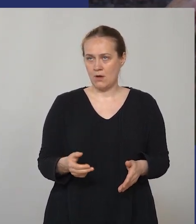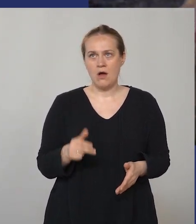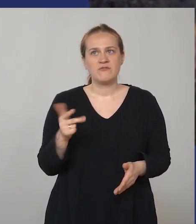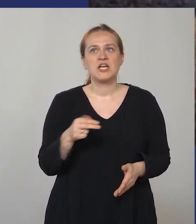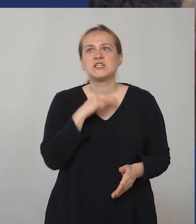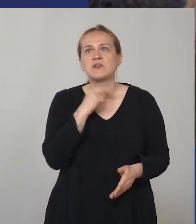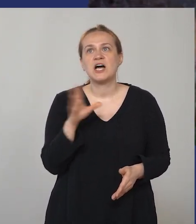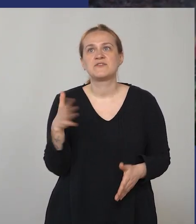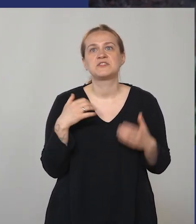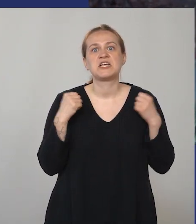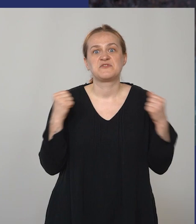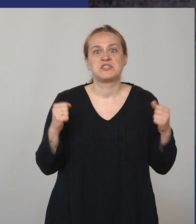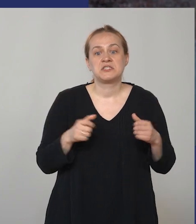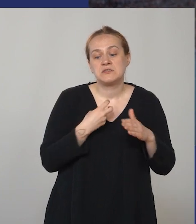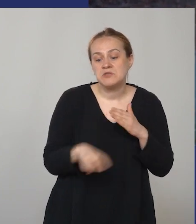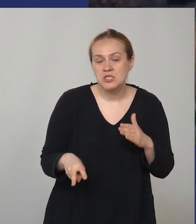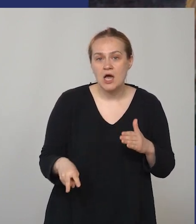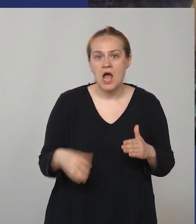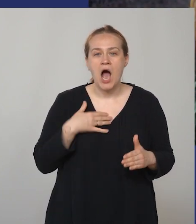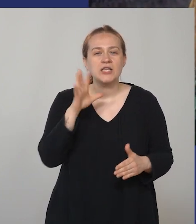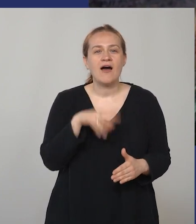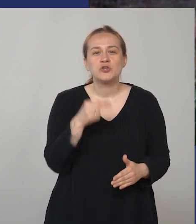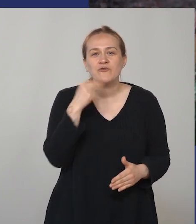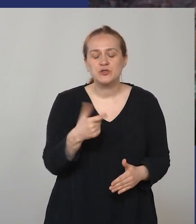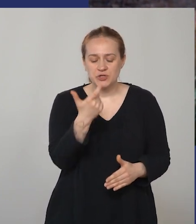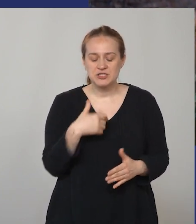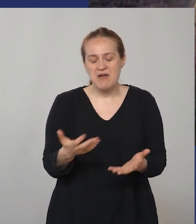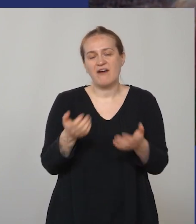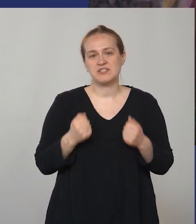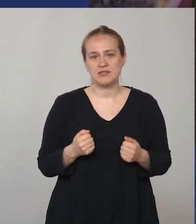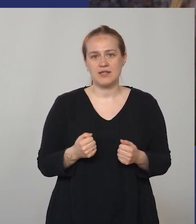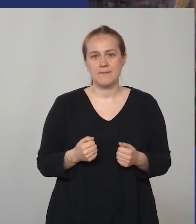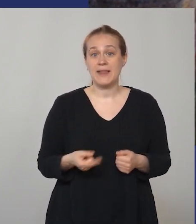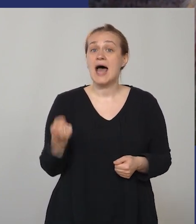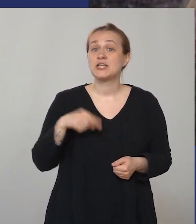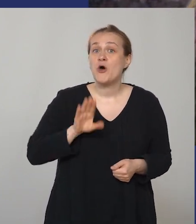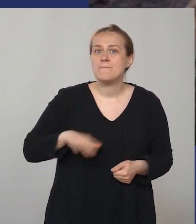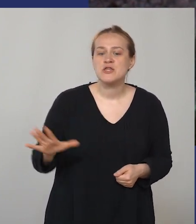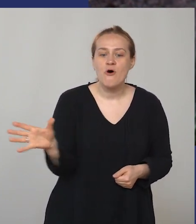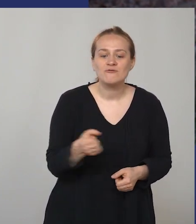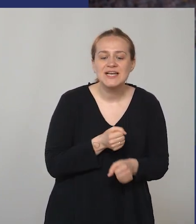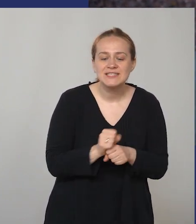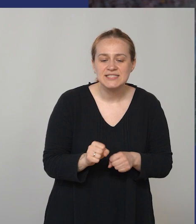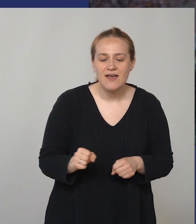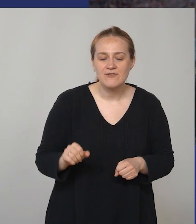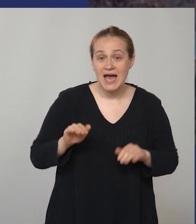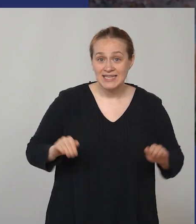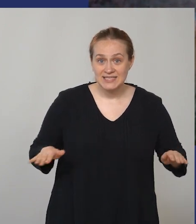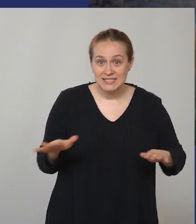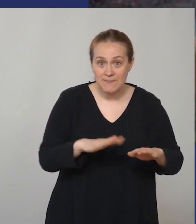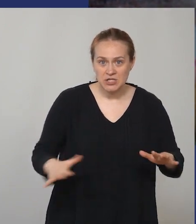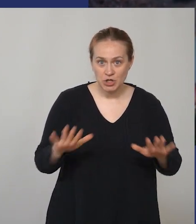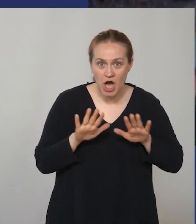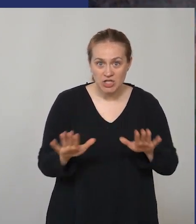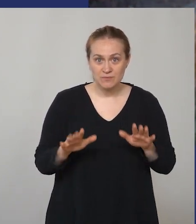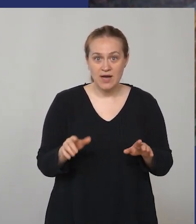третьем классе все с физры сбежали, ну а я всю вину на себя взяла. Зато потом всех заставила на детской площадке отжиматься. С